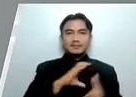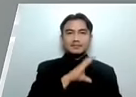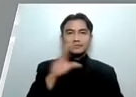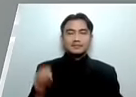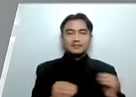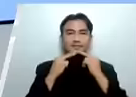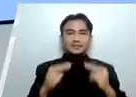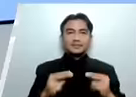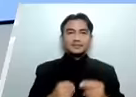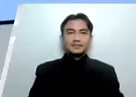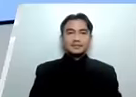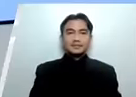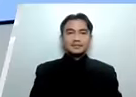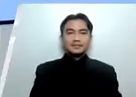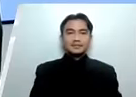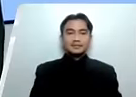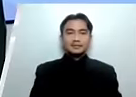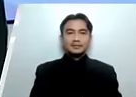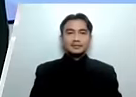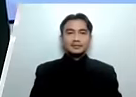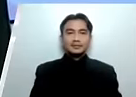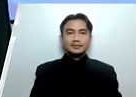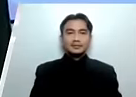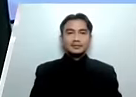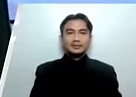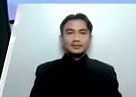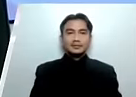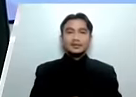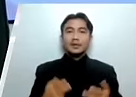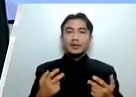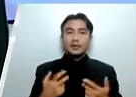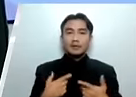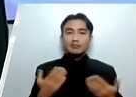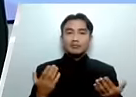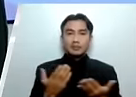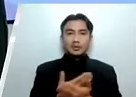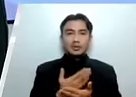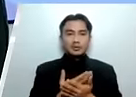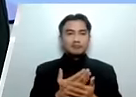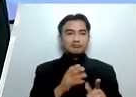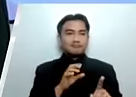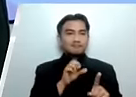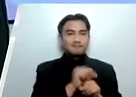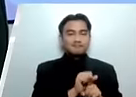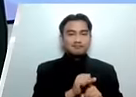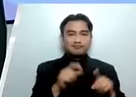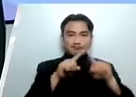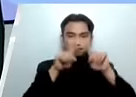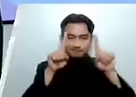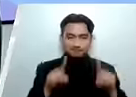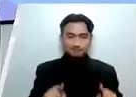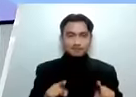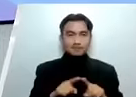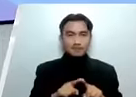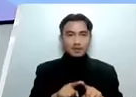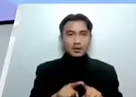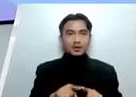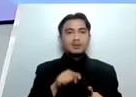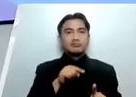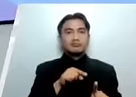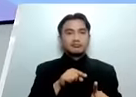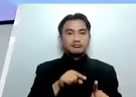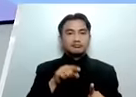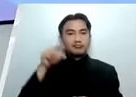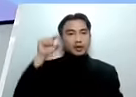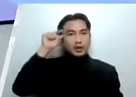News. May panibagong arrest warrant laban kay Pastor Apollo Quibuloy. Ipinaaresto siya at 5 pang